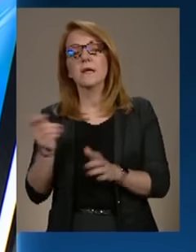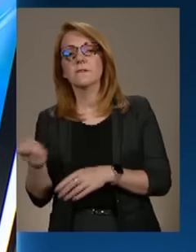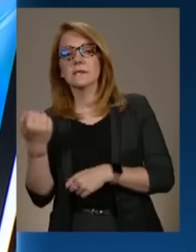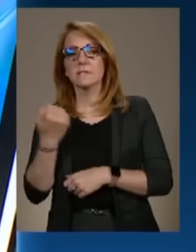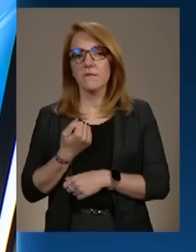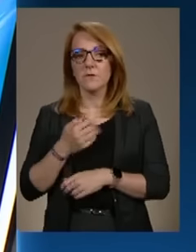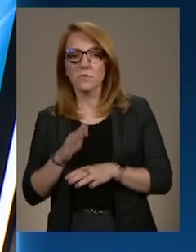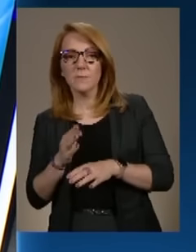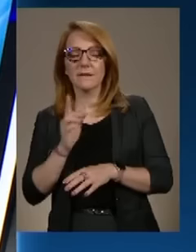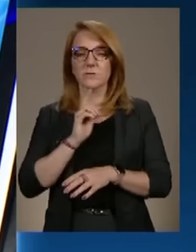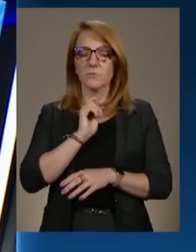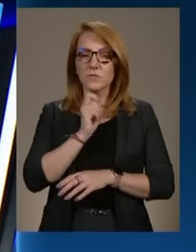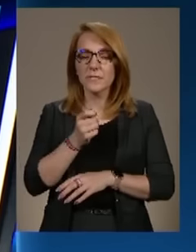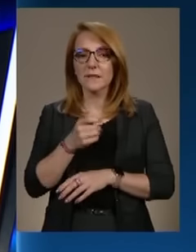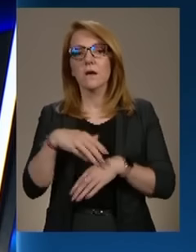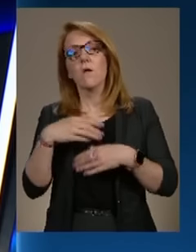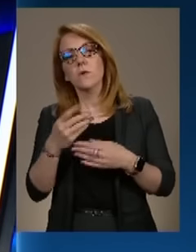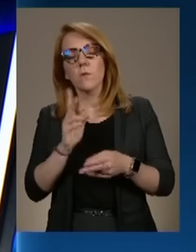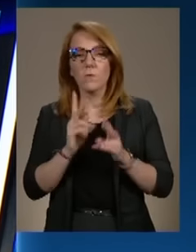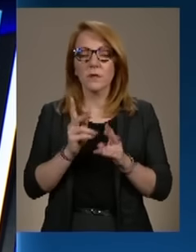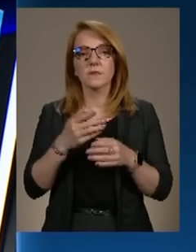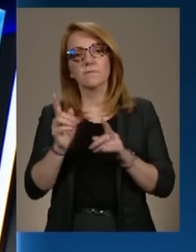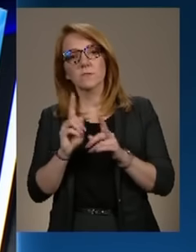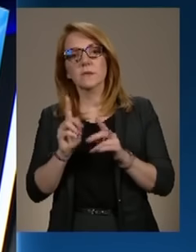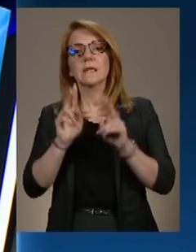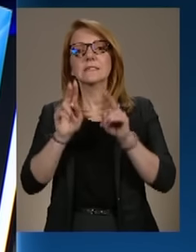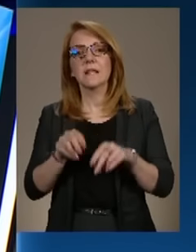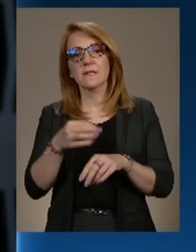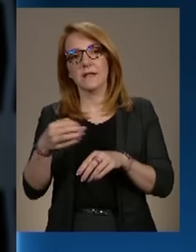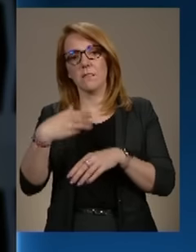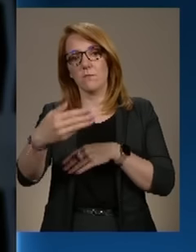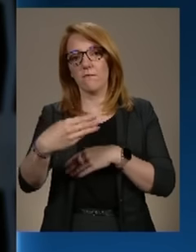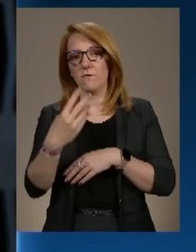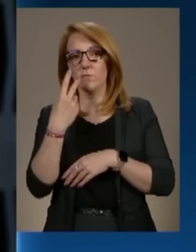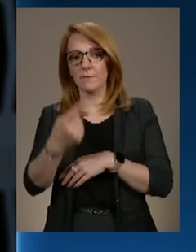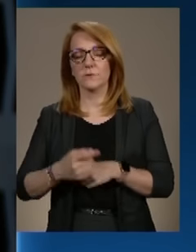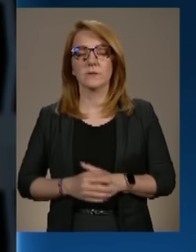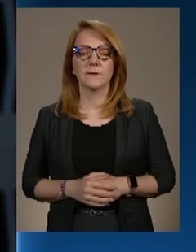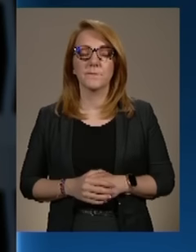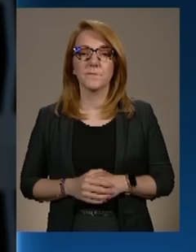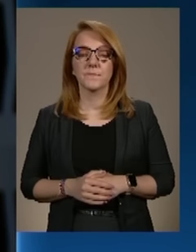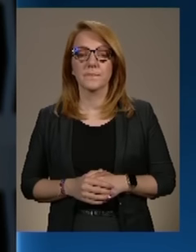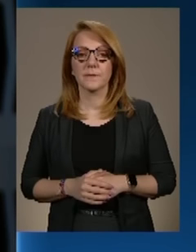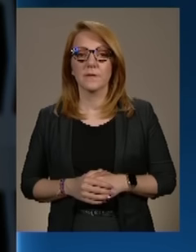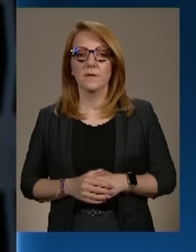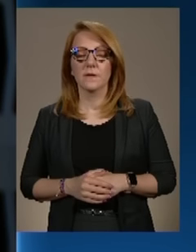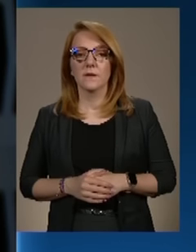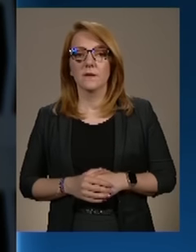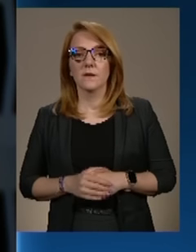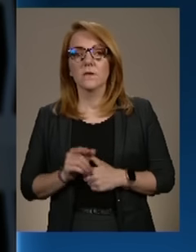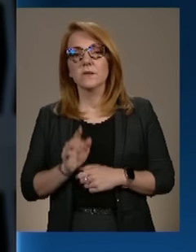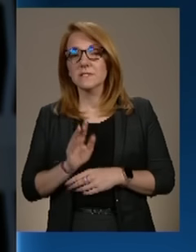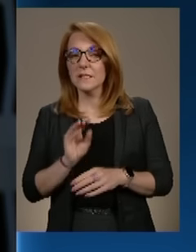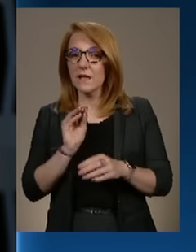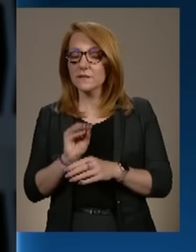hát az hogy mennyire hogy többé vagy kevésbé azt valószínűleg t csak néhány nap múlva fogjuk megtudni az egyébként hogy ez kinek szólt